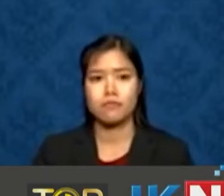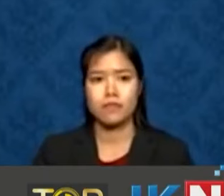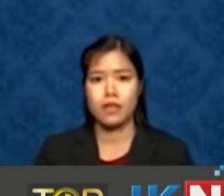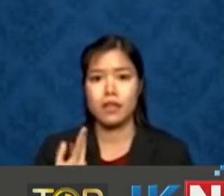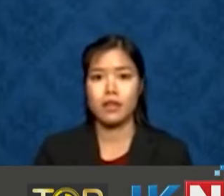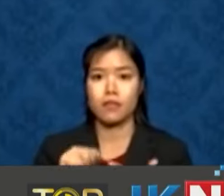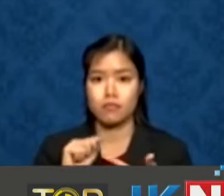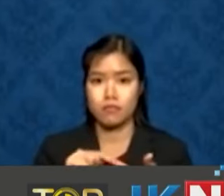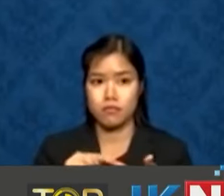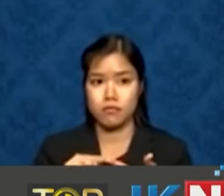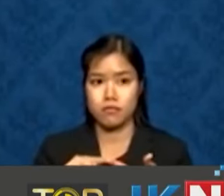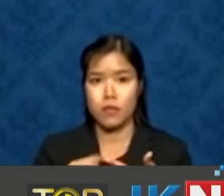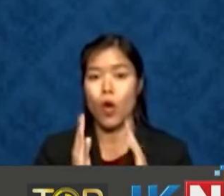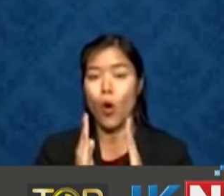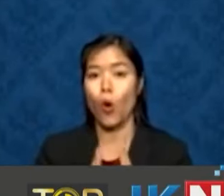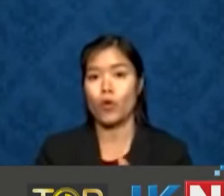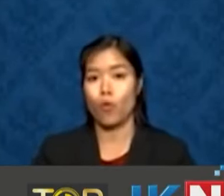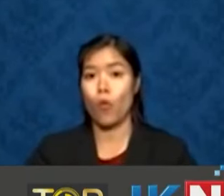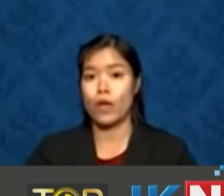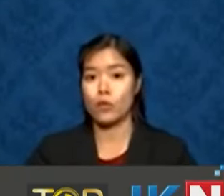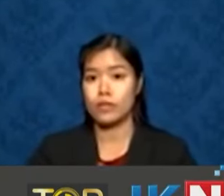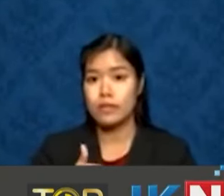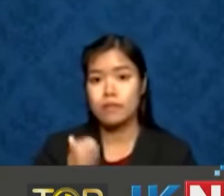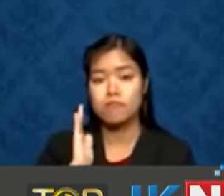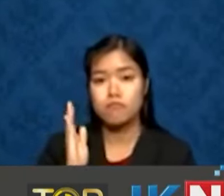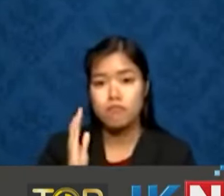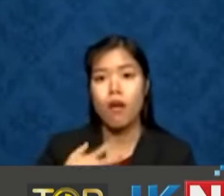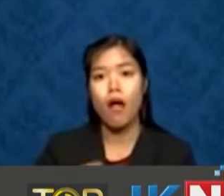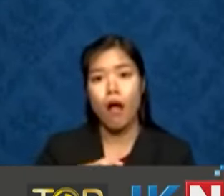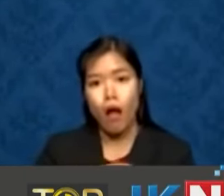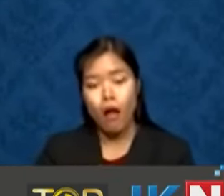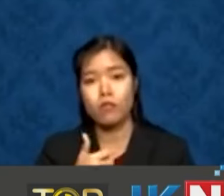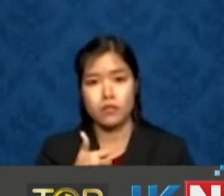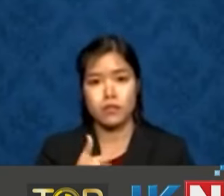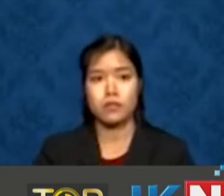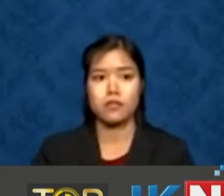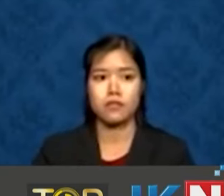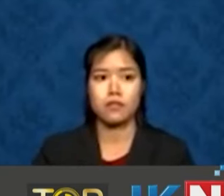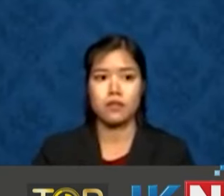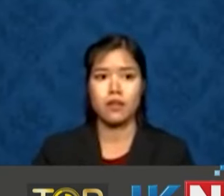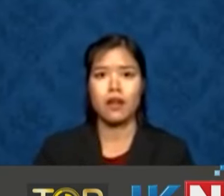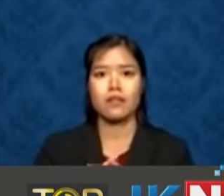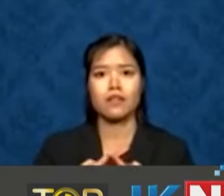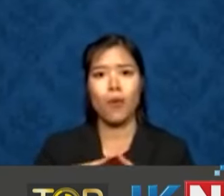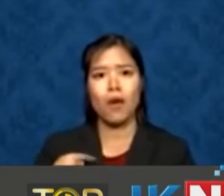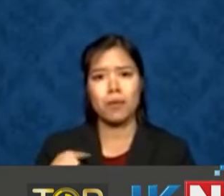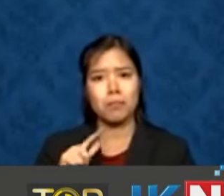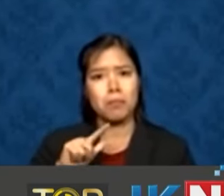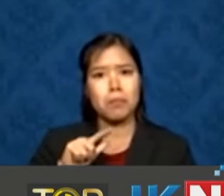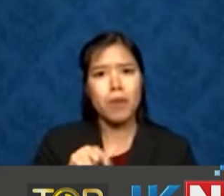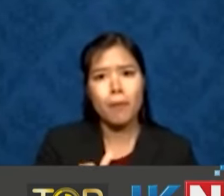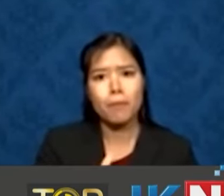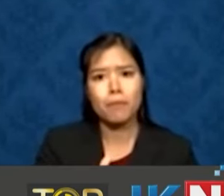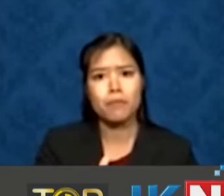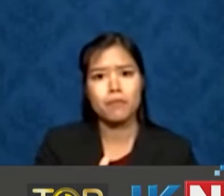700กว่าคนเนี่ยนะครับตอนนั้นเนี่ยที่เข้ามาเนี่ยประเทศไทยมันมีสถานการณ์มีเรื่องบ้านล่มก้ามีโนนหมากมุ่นอะไรต่อมีอะไรเพราะฉะนั้นรุ่นนั้นเ